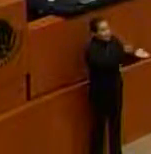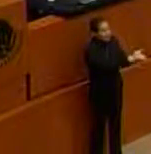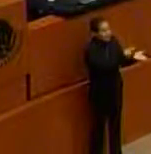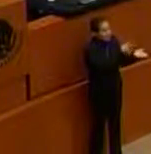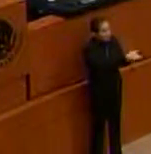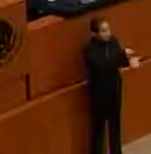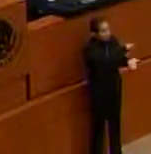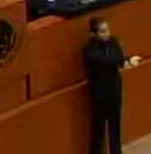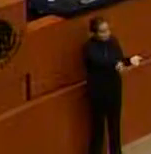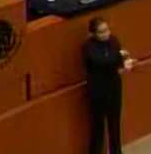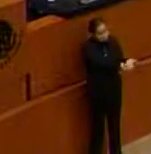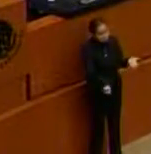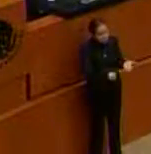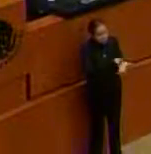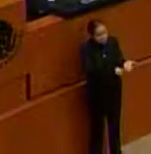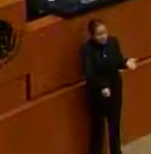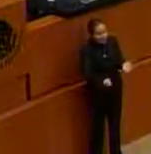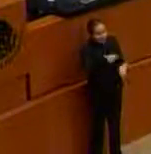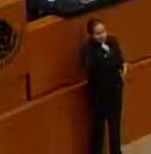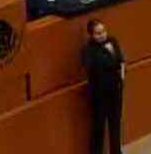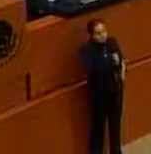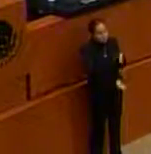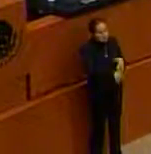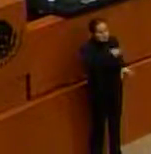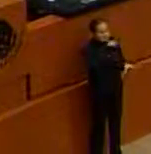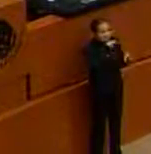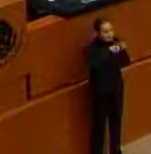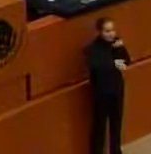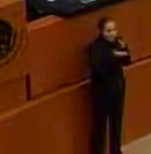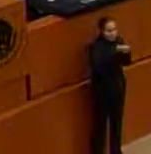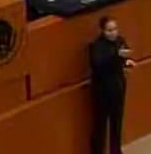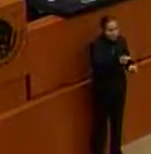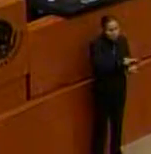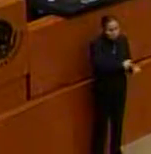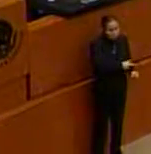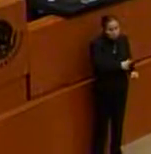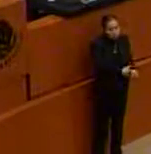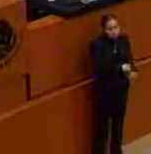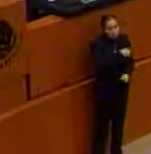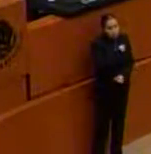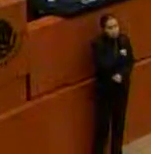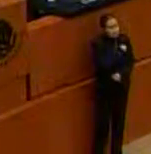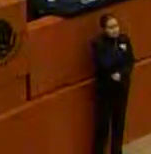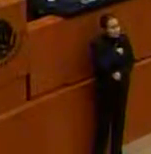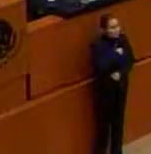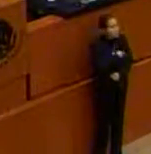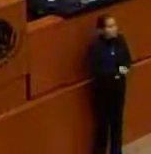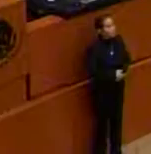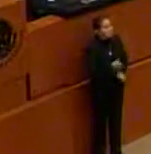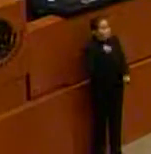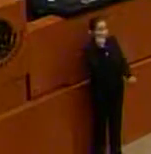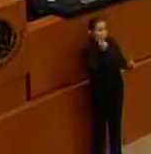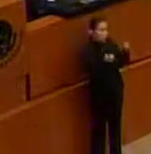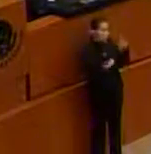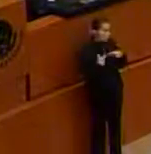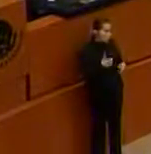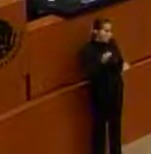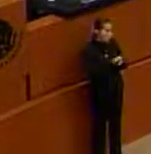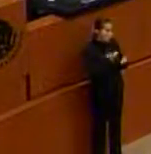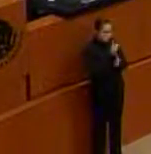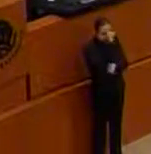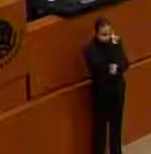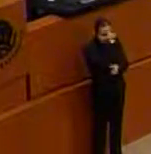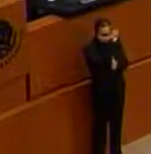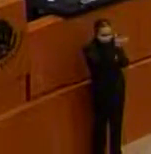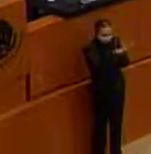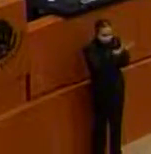tendance déflationniste qui préoccupe la Banque nationale suisse aujourd'hui. Slide. Certains économistes proposent une distribution d'une